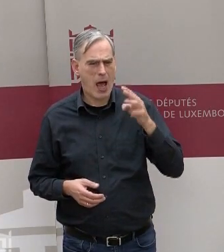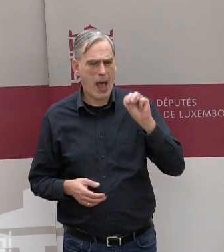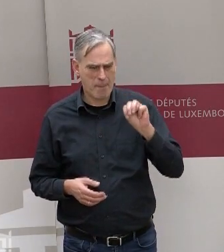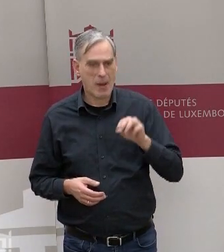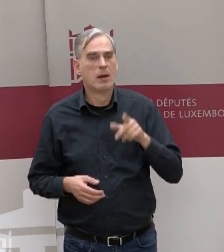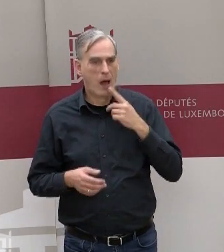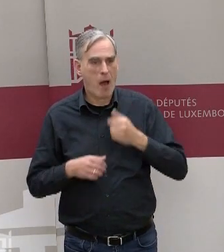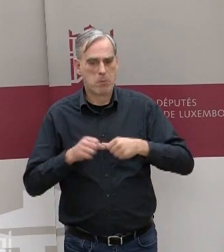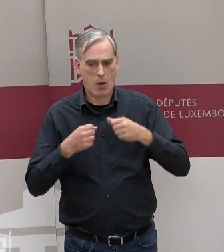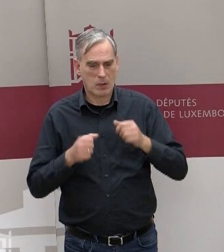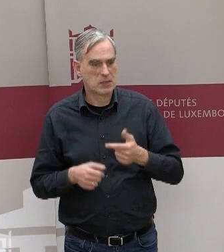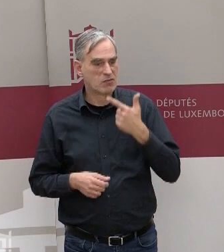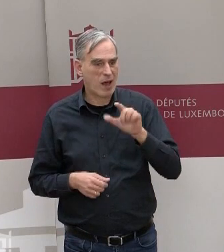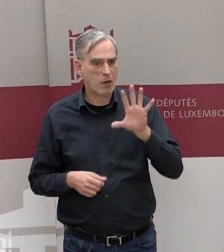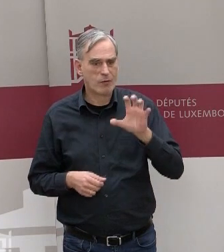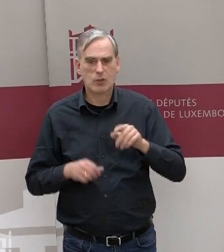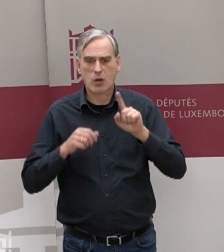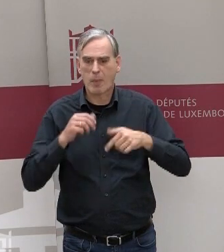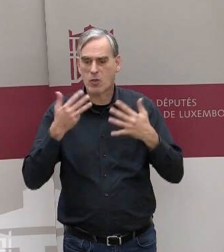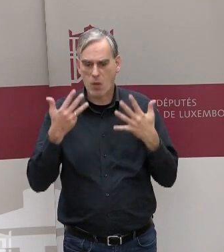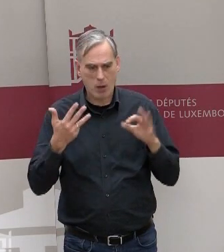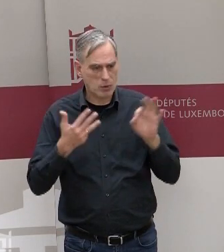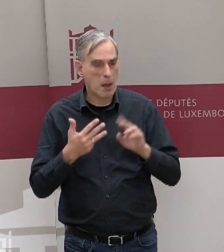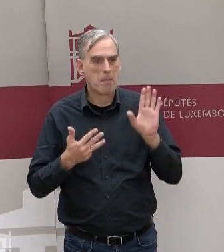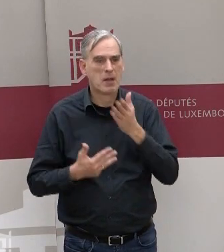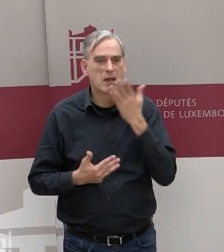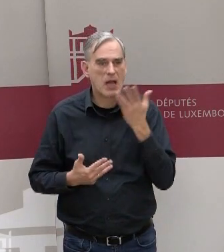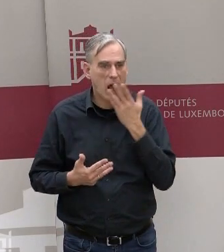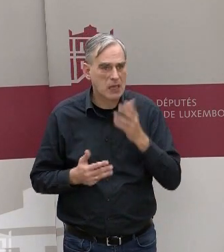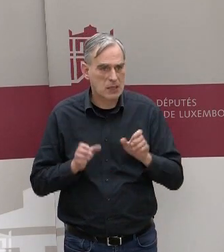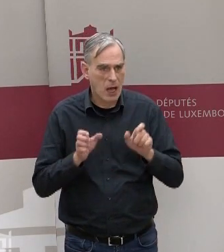52,9% mit Gasheizungen equipiert gegangen.